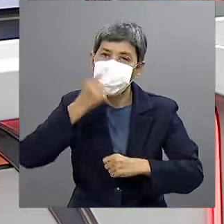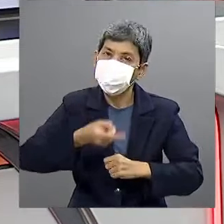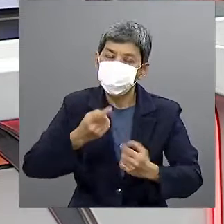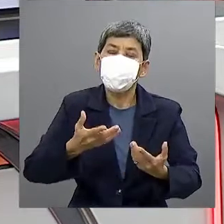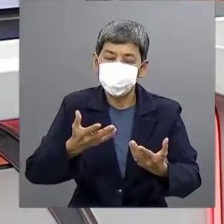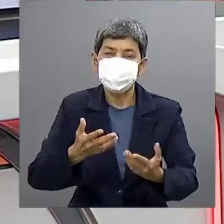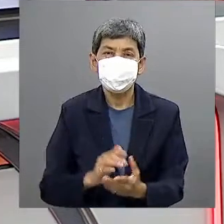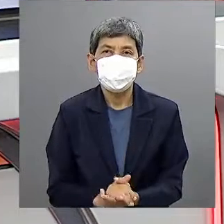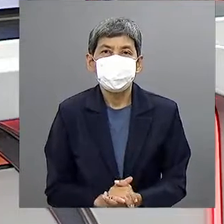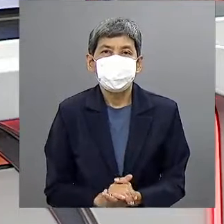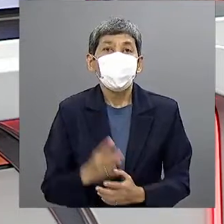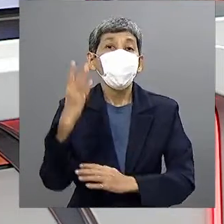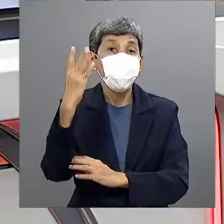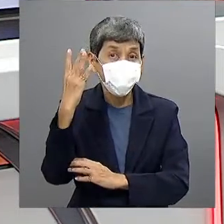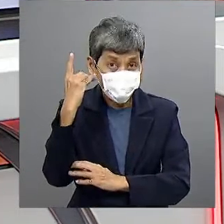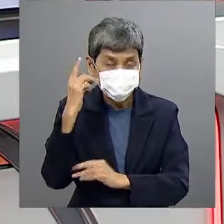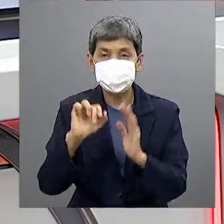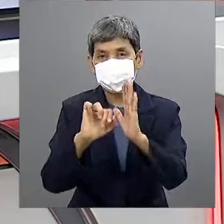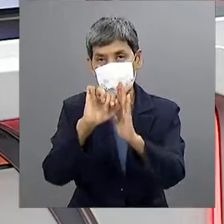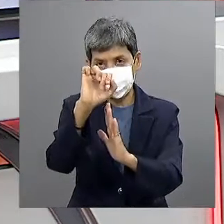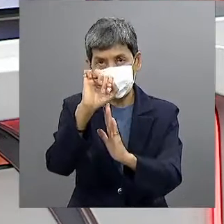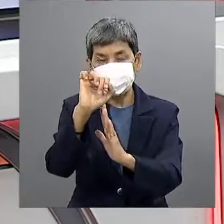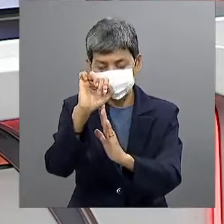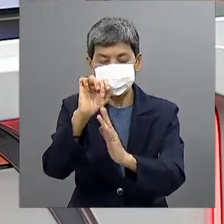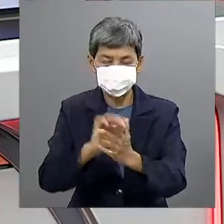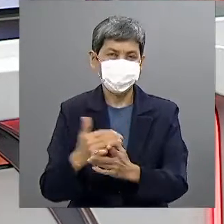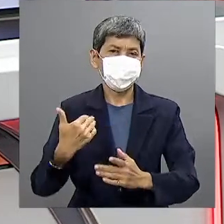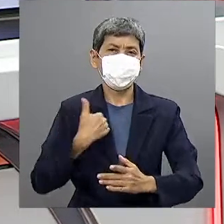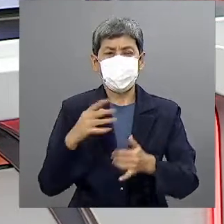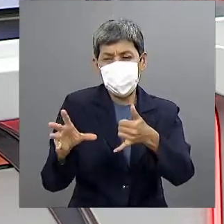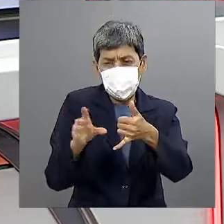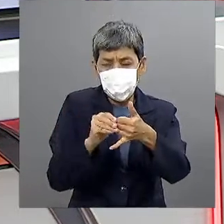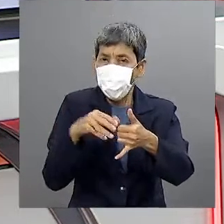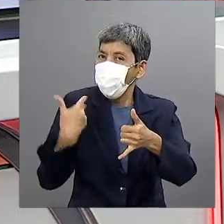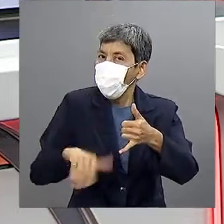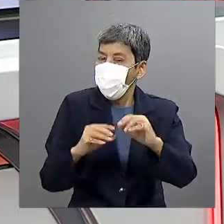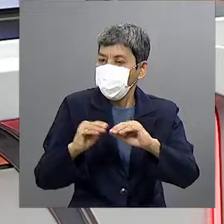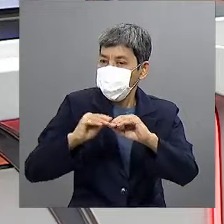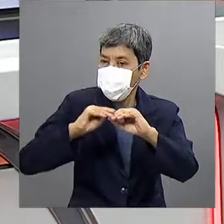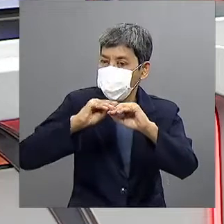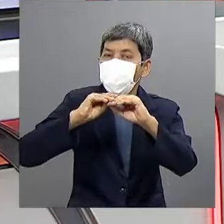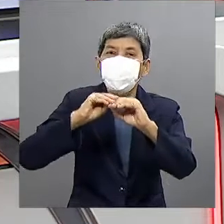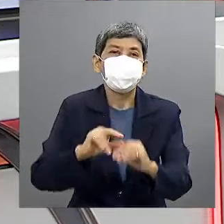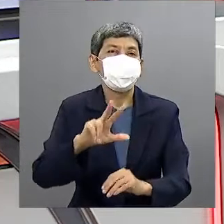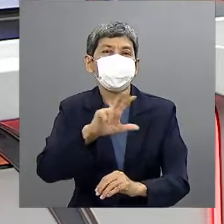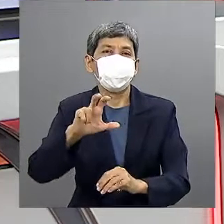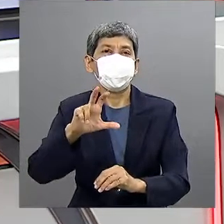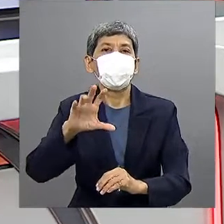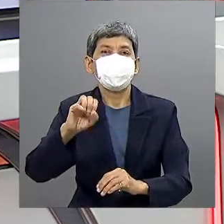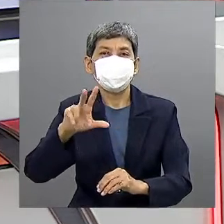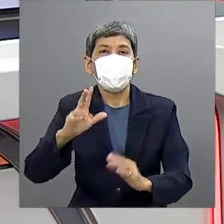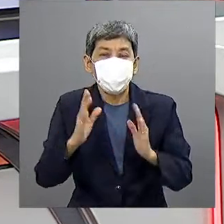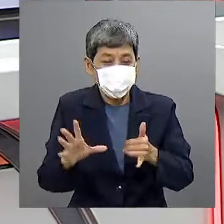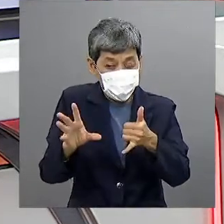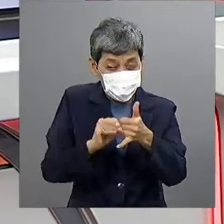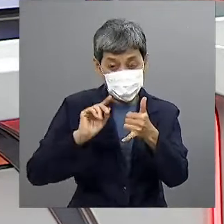คุณผู้ชมคะเมื่อวานที่จังหวัดเชียงใหม่ถือว่าเป็นอีกวันที่มีผู้ติดเชื้อสูงสุดนะคะก็คืออยู่ที่353คนค่ะถ้าเจ